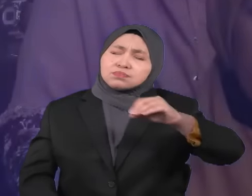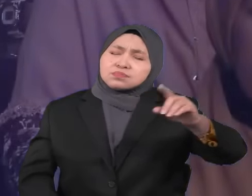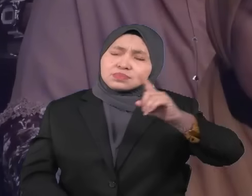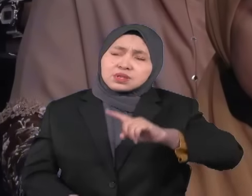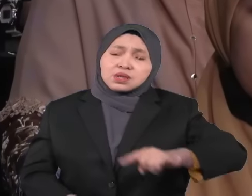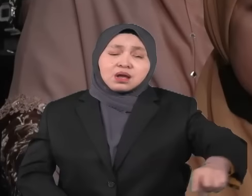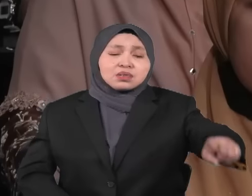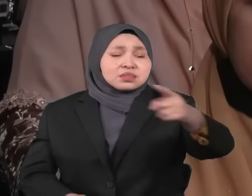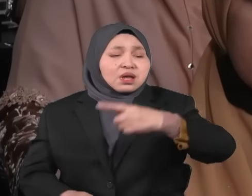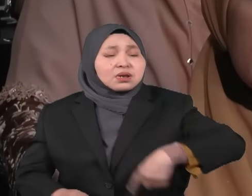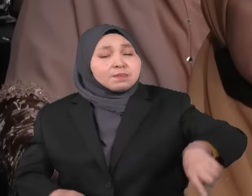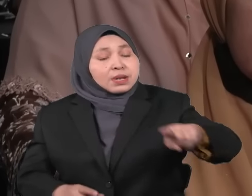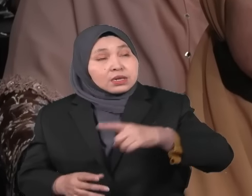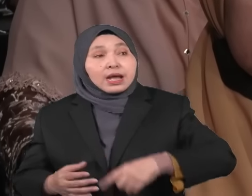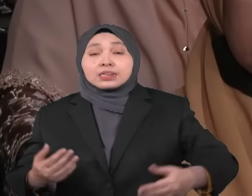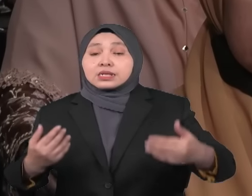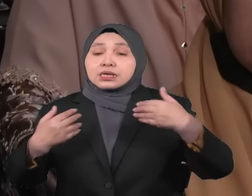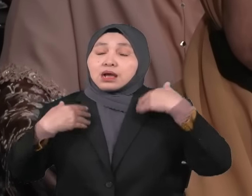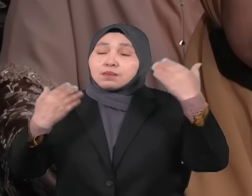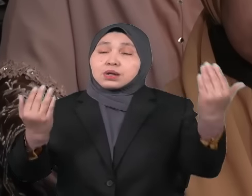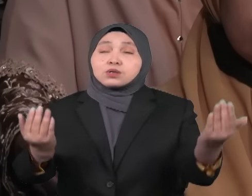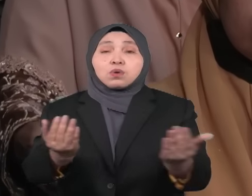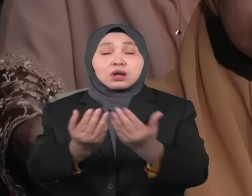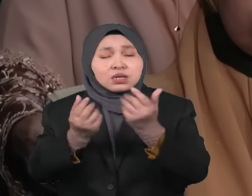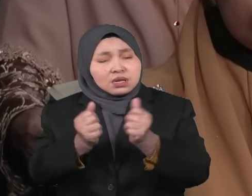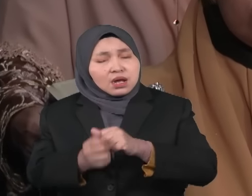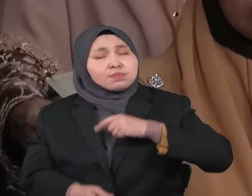minhum man